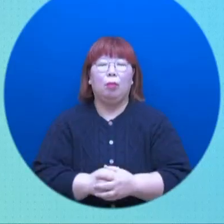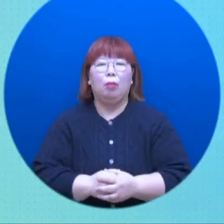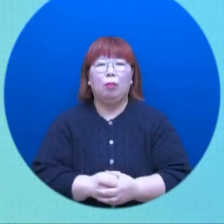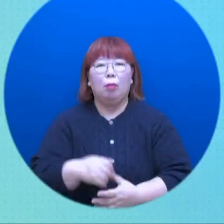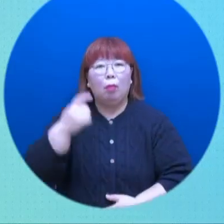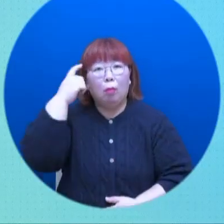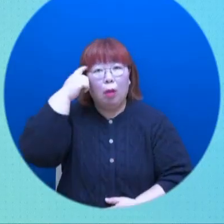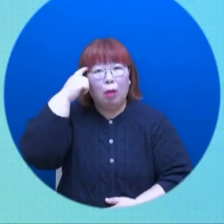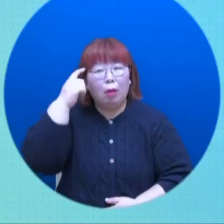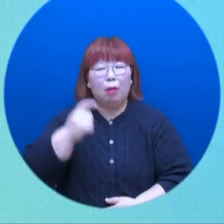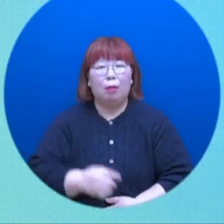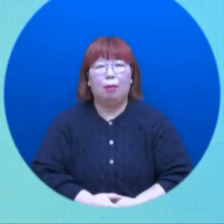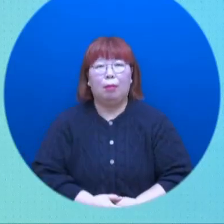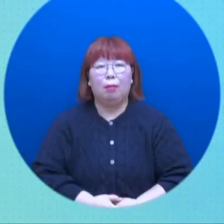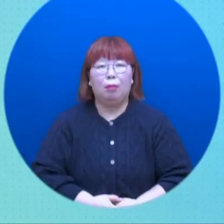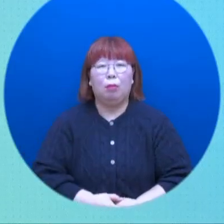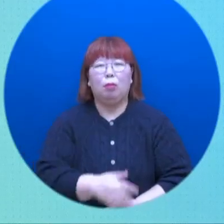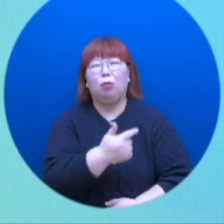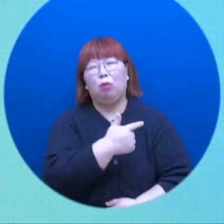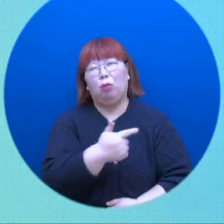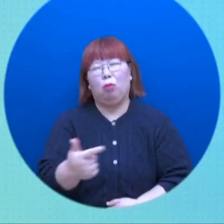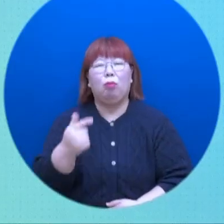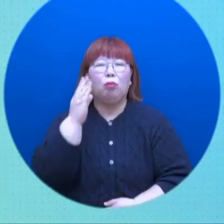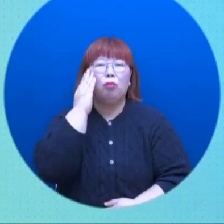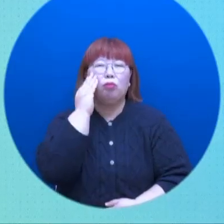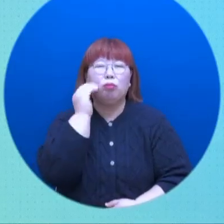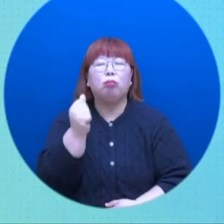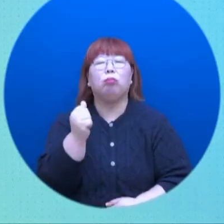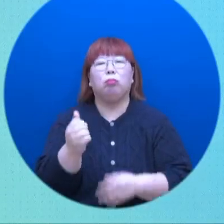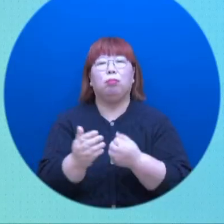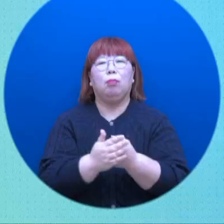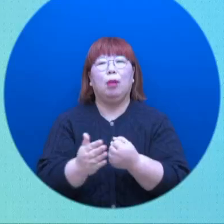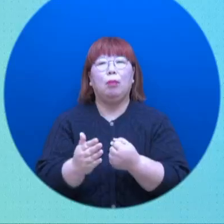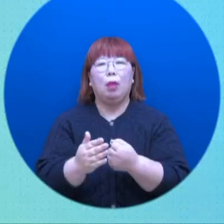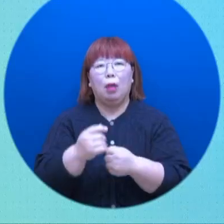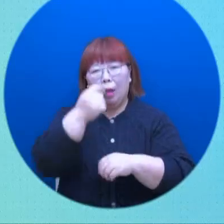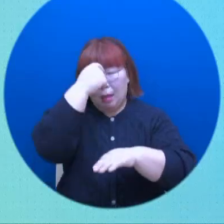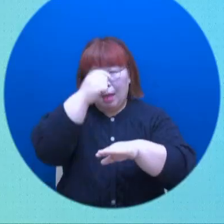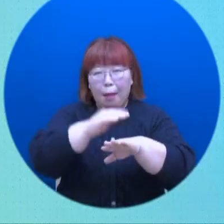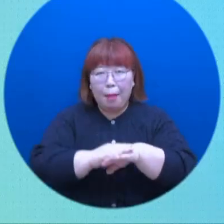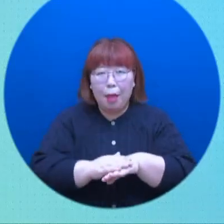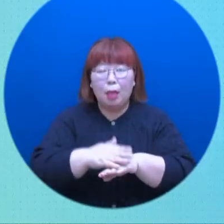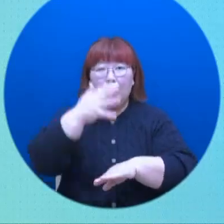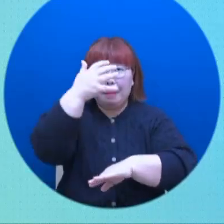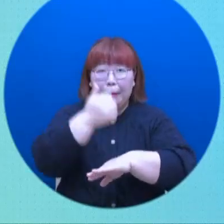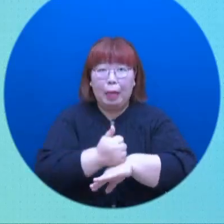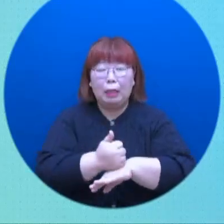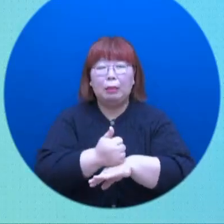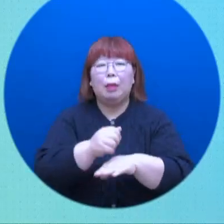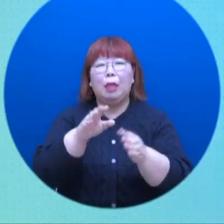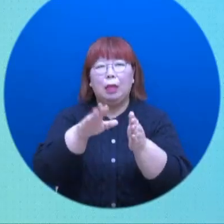왜일까요? 너무 익숙하니까요. 예배를 마칠 때마다 조금은